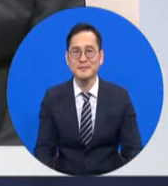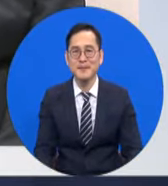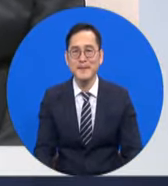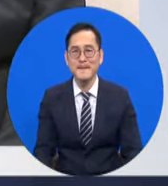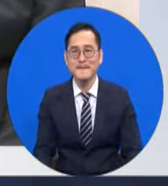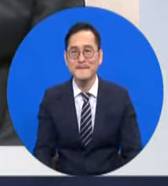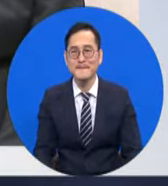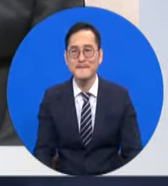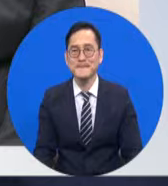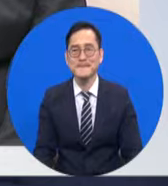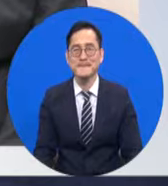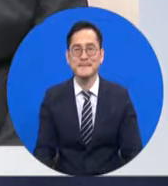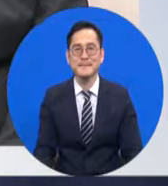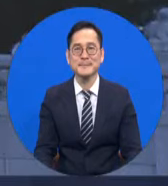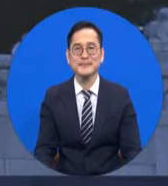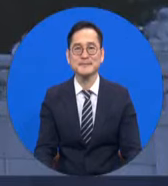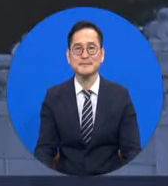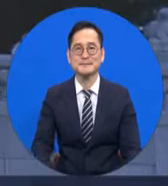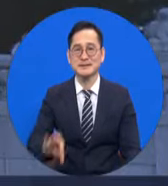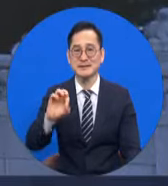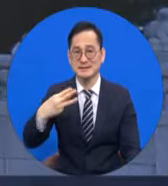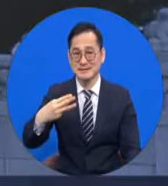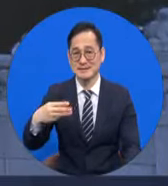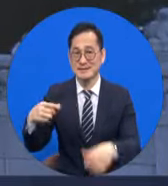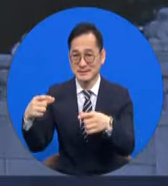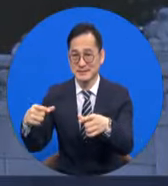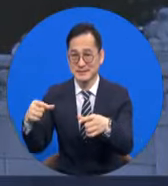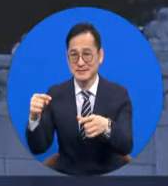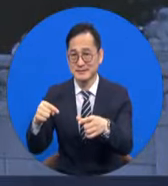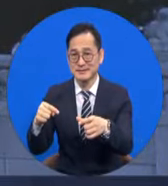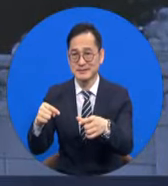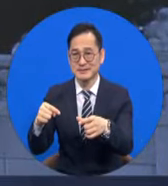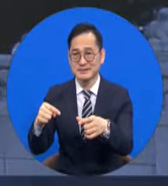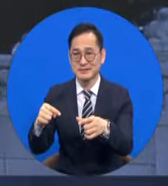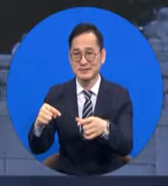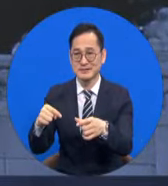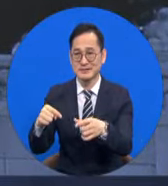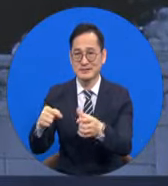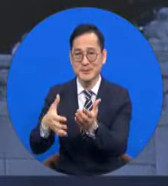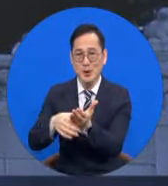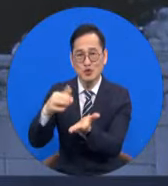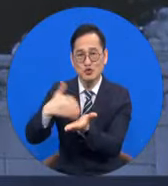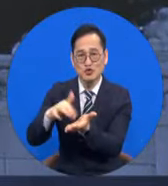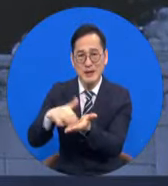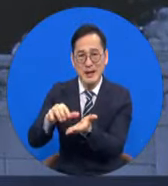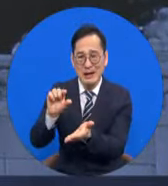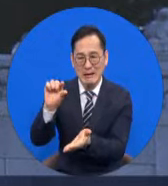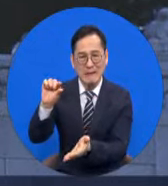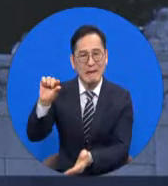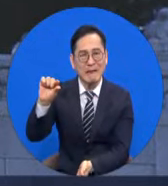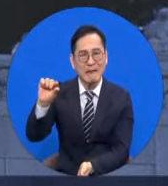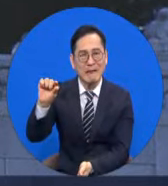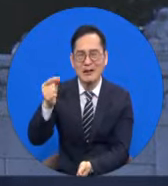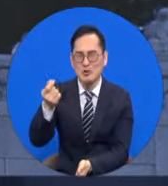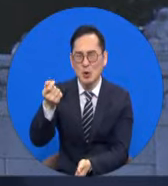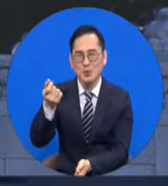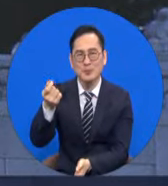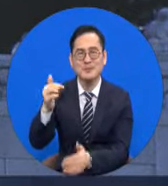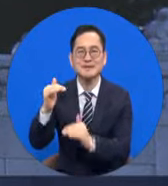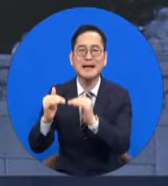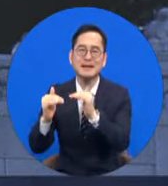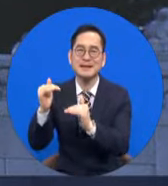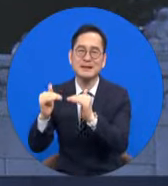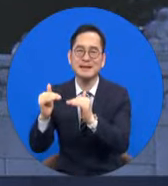특히 광진 을은요. 오늘 한 보도에 따르면 수백 표로 승부가 갈리지 않겠느냐라는 예상도 하고 있습니다. 광진